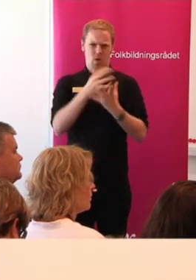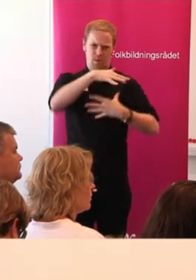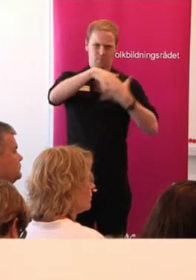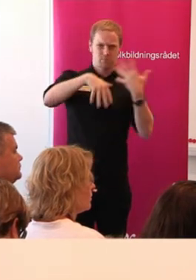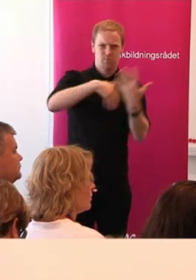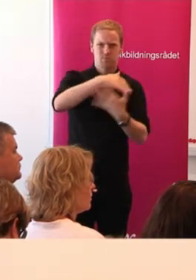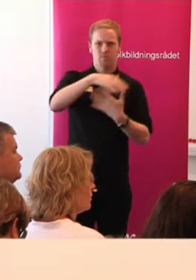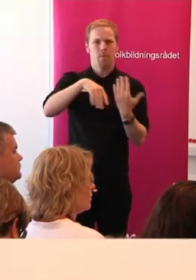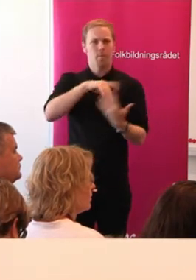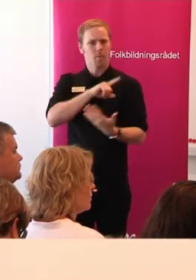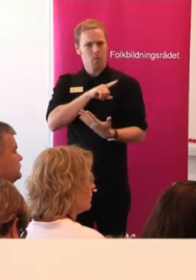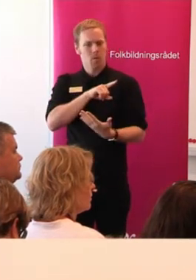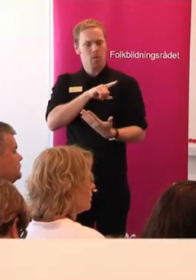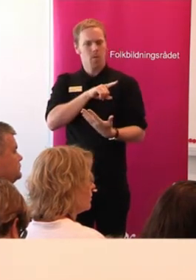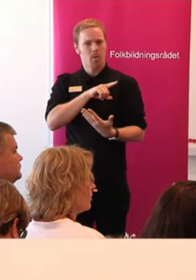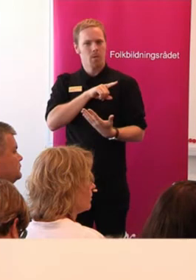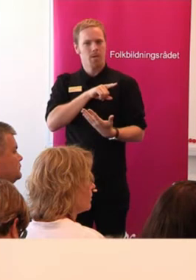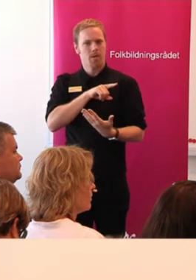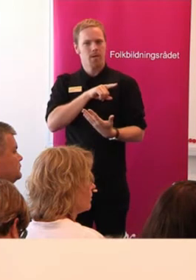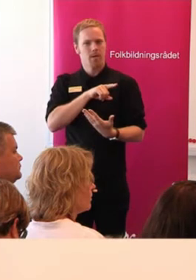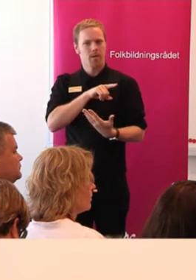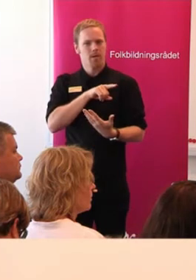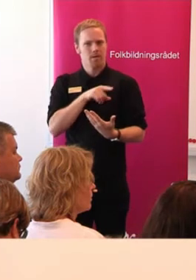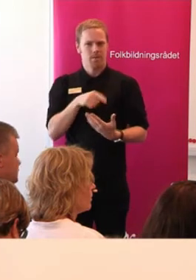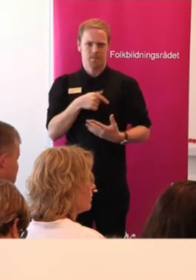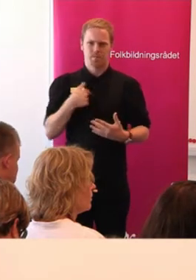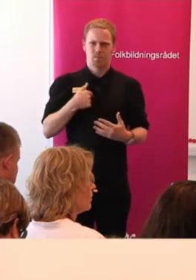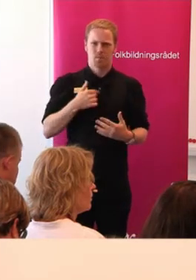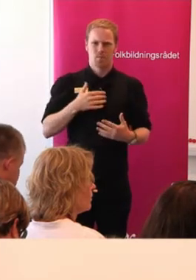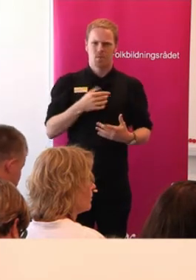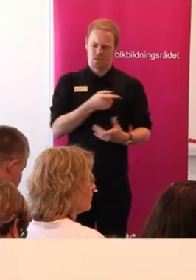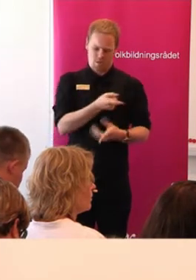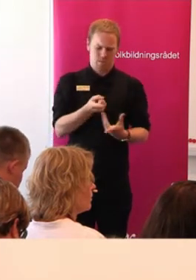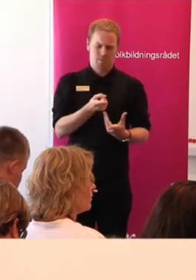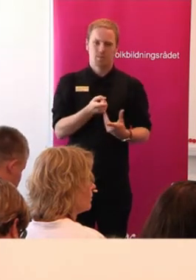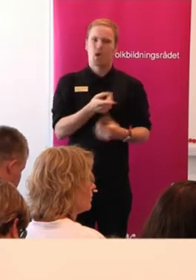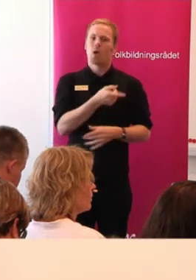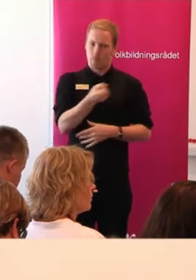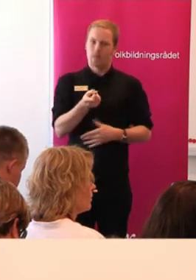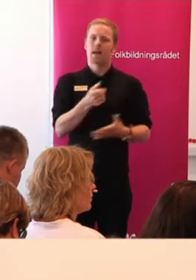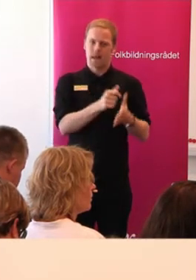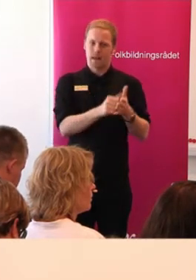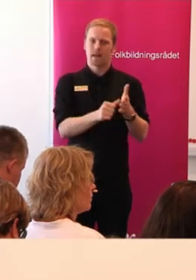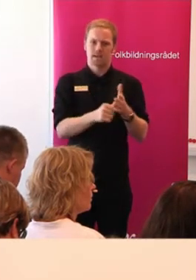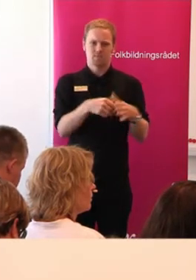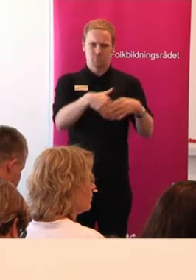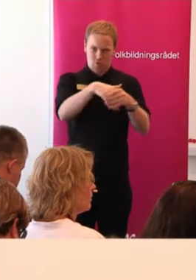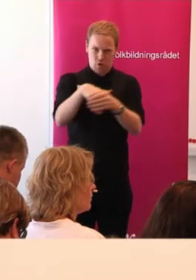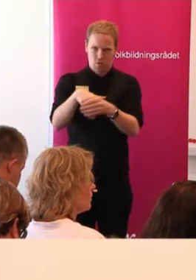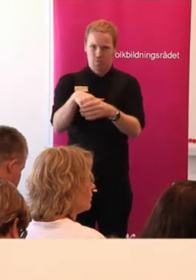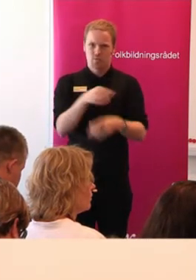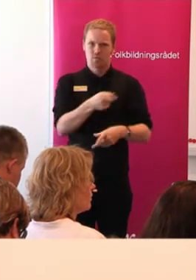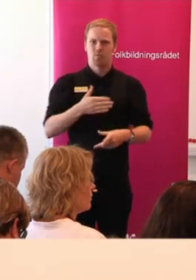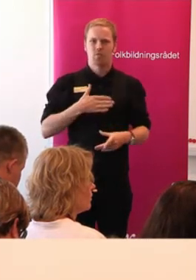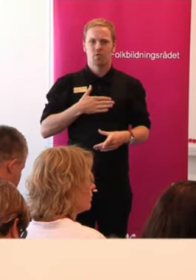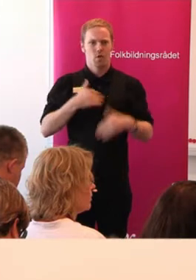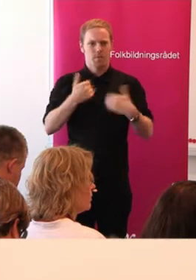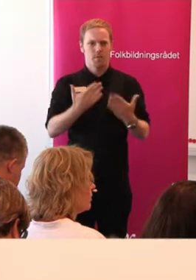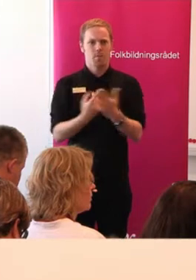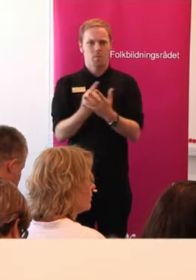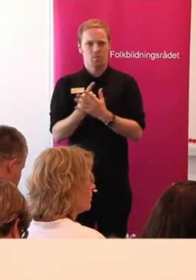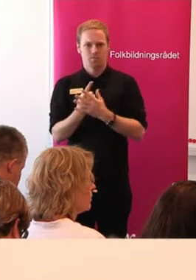får, anser de att de också får diskutera den här annorlundaheten som vi kanske stoppar in i andra